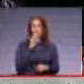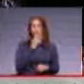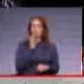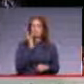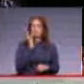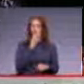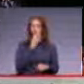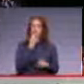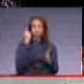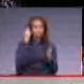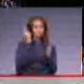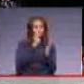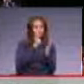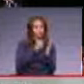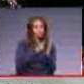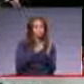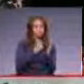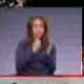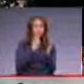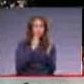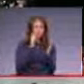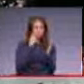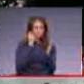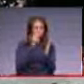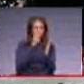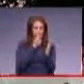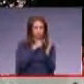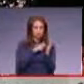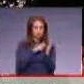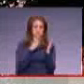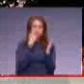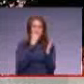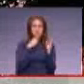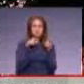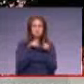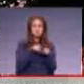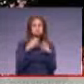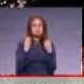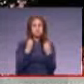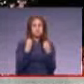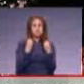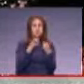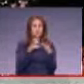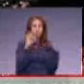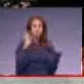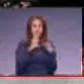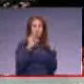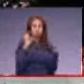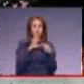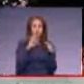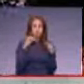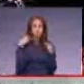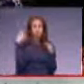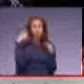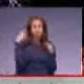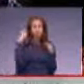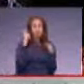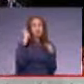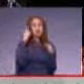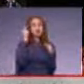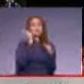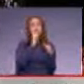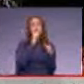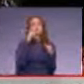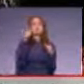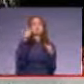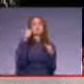فيلم كتابة، فاهمني؟ أشرف فاهمني يشتغل معايا أنا الـ الـ الـ الـ الـ كمخرج،